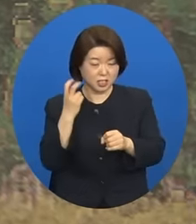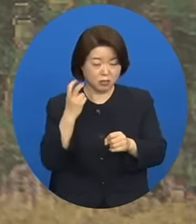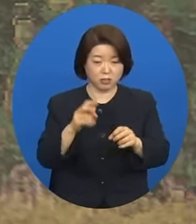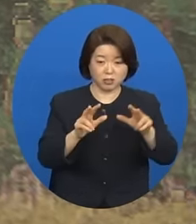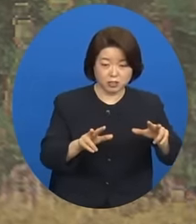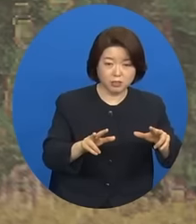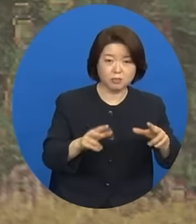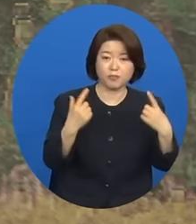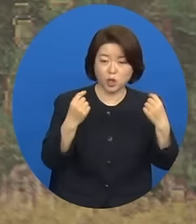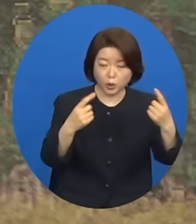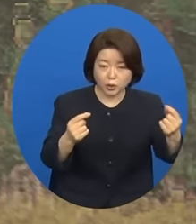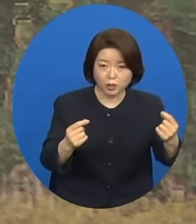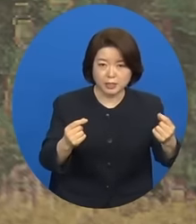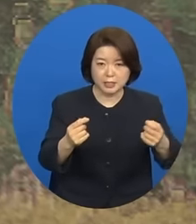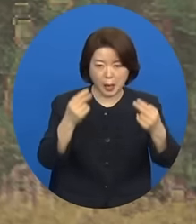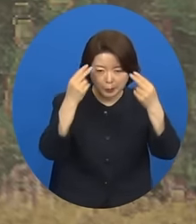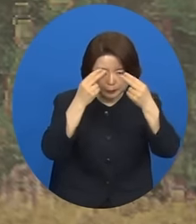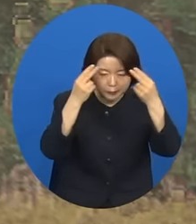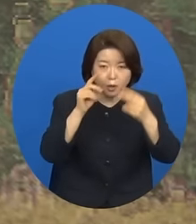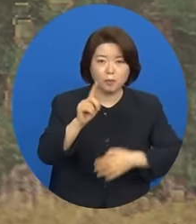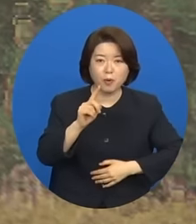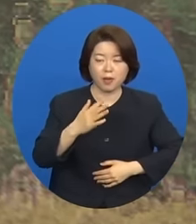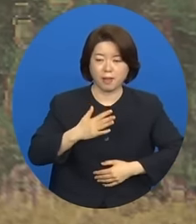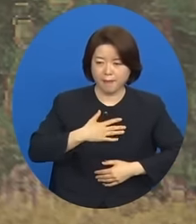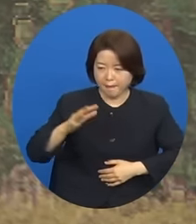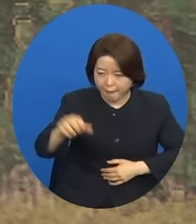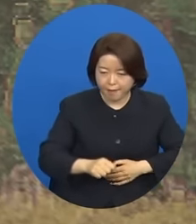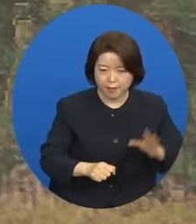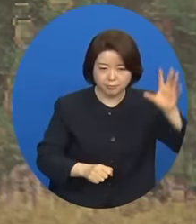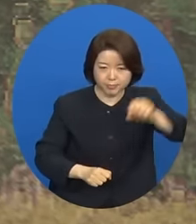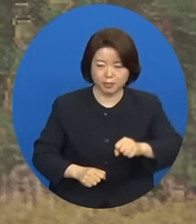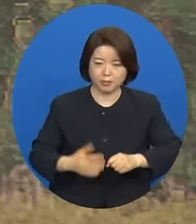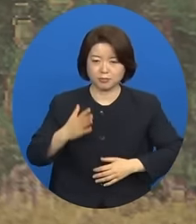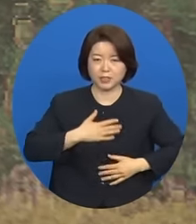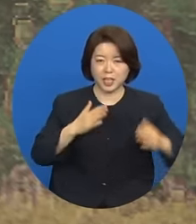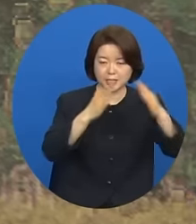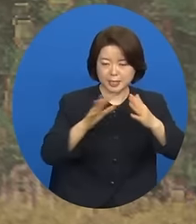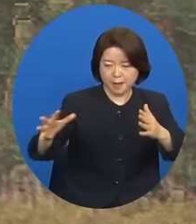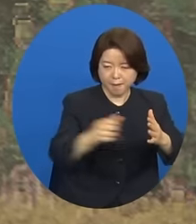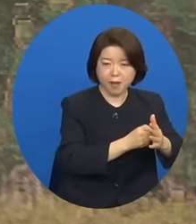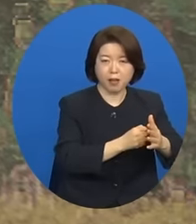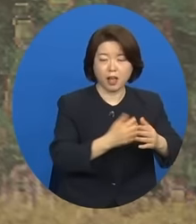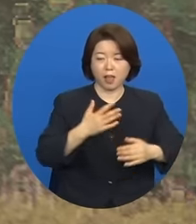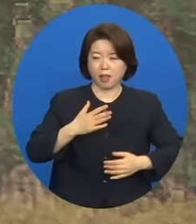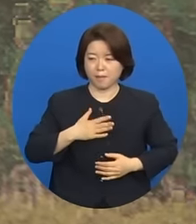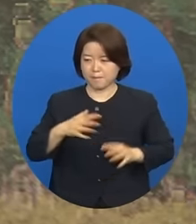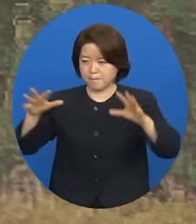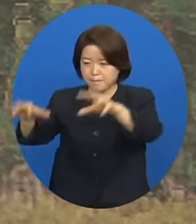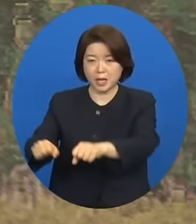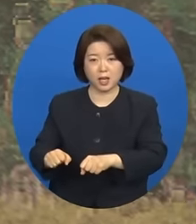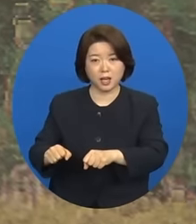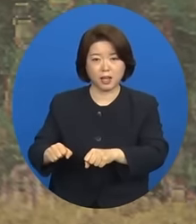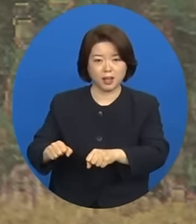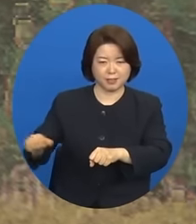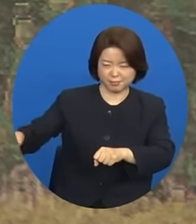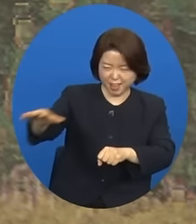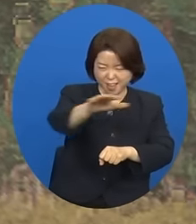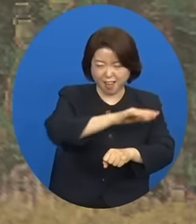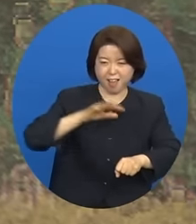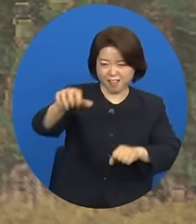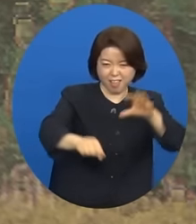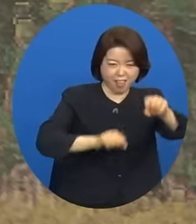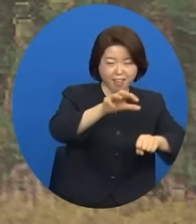집착하고 있습니까? 내 소유, 내 거, 내 집안, 내 소유, 모두가 다 내 거야, 내